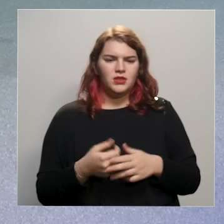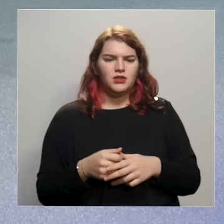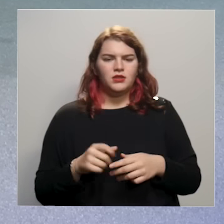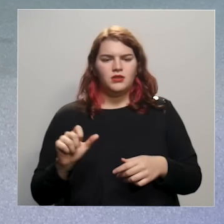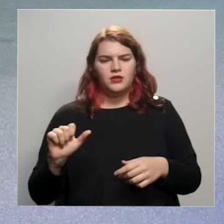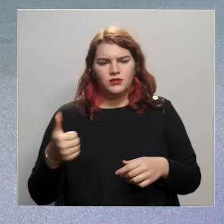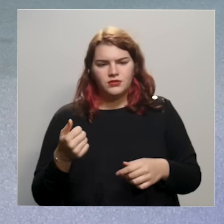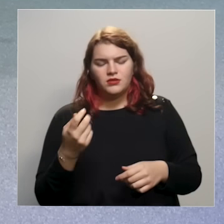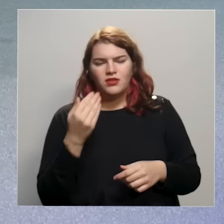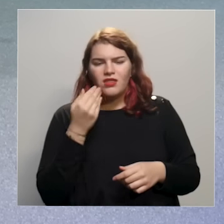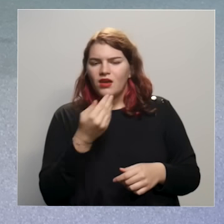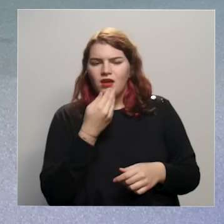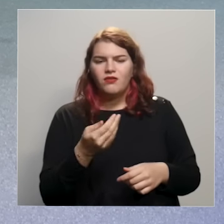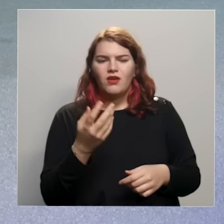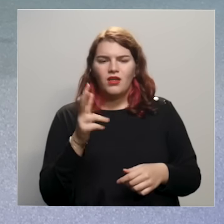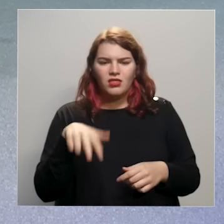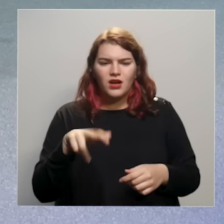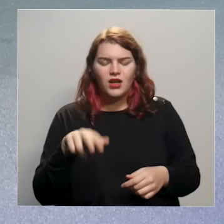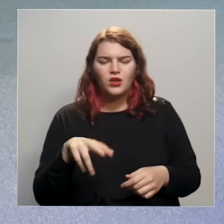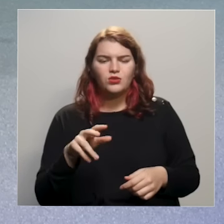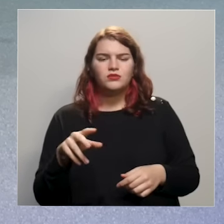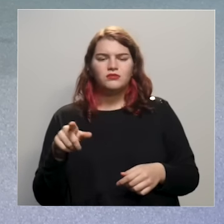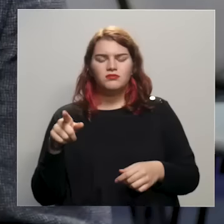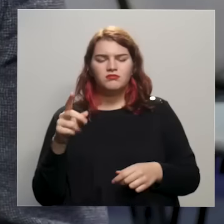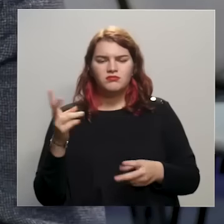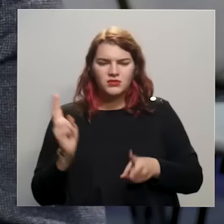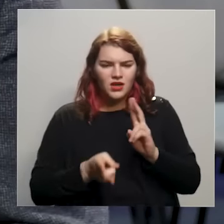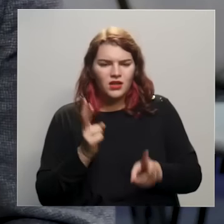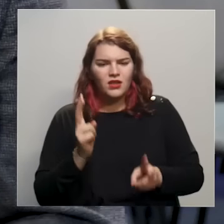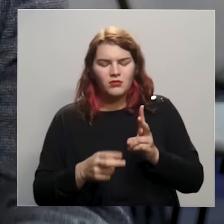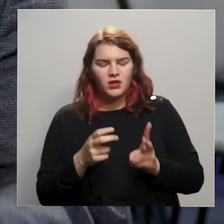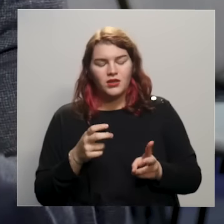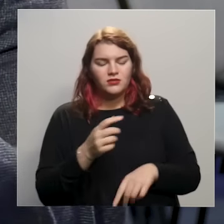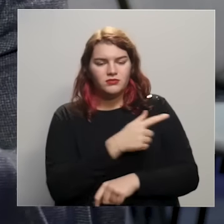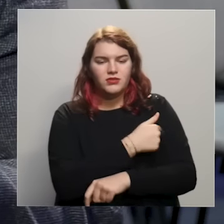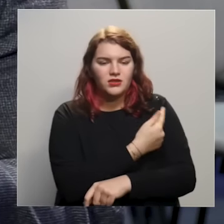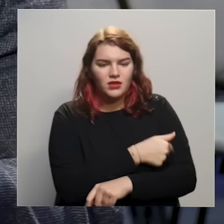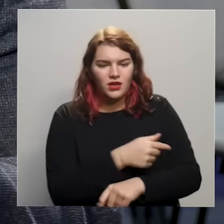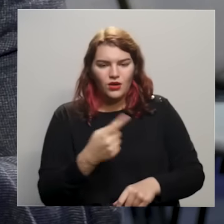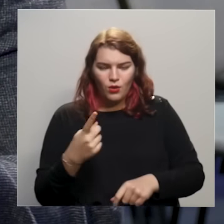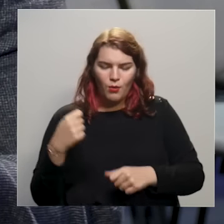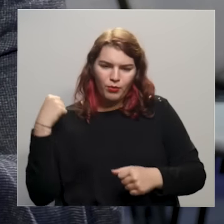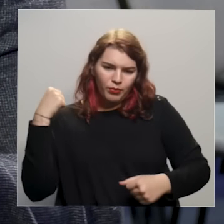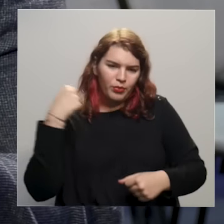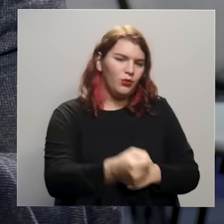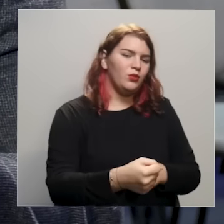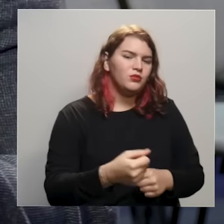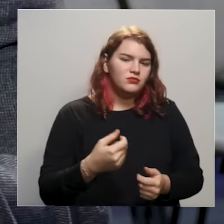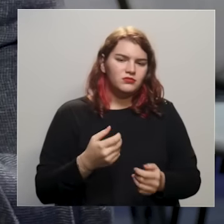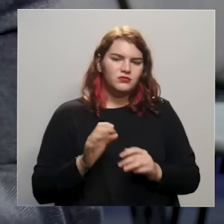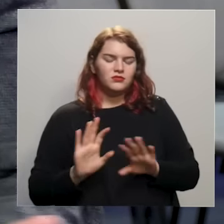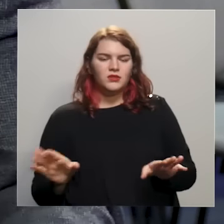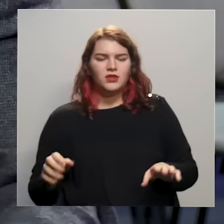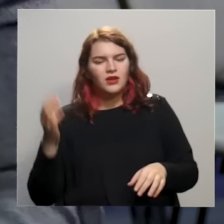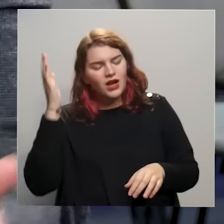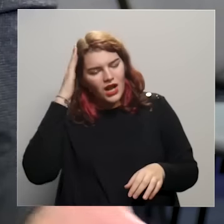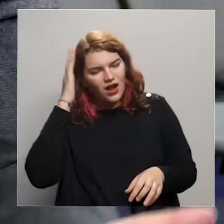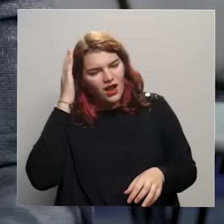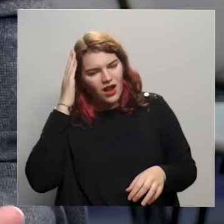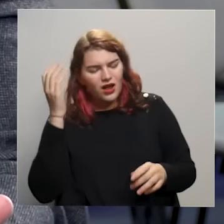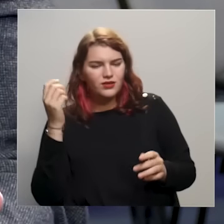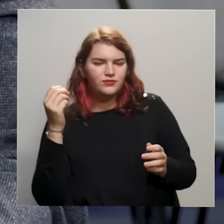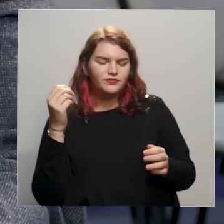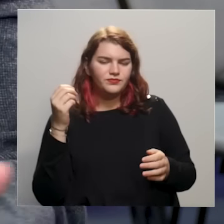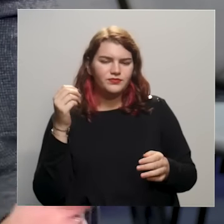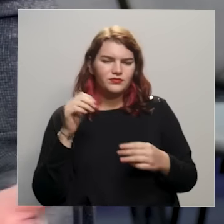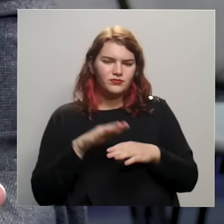Deva, 3 luni de zile. Wow. A fost pentru mine... Dintr-un singur pumn? Da. A dat cu capul